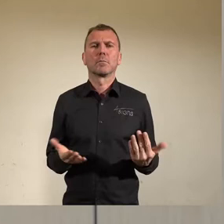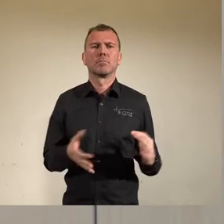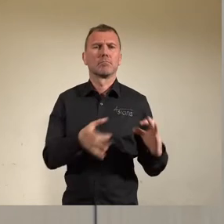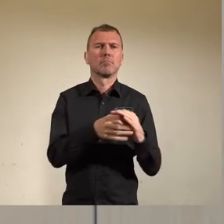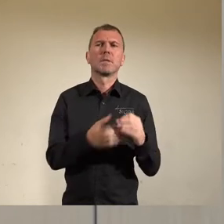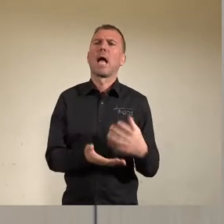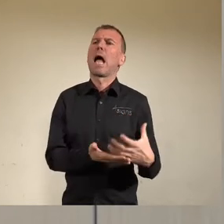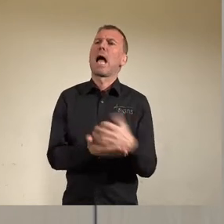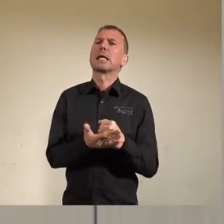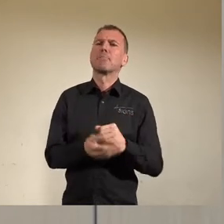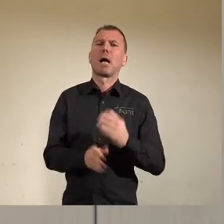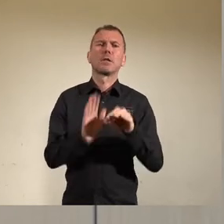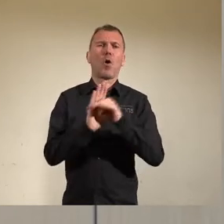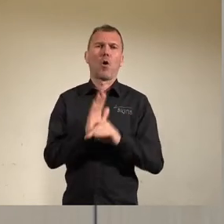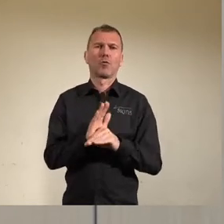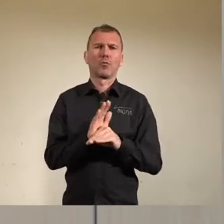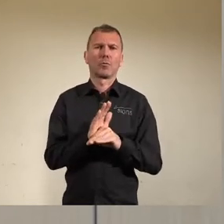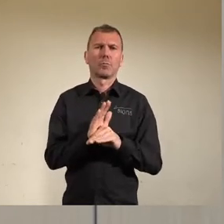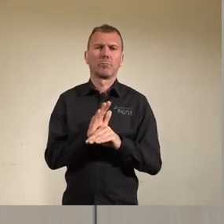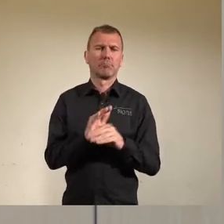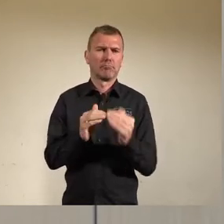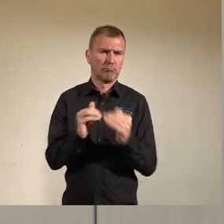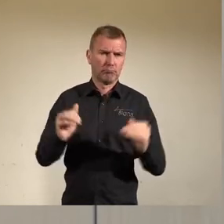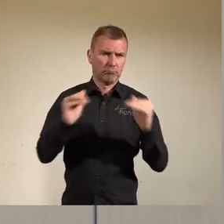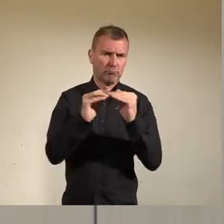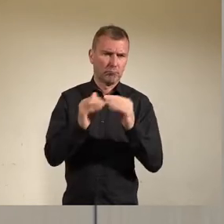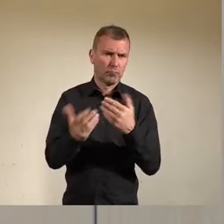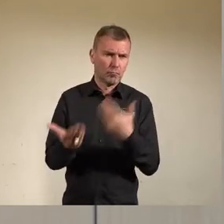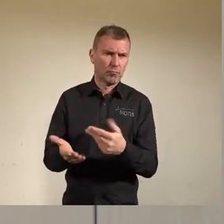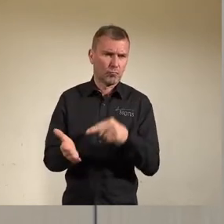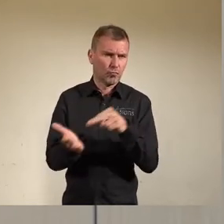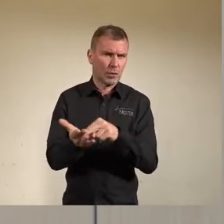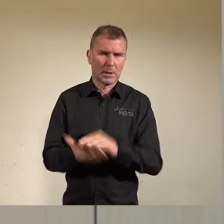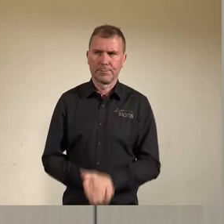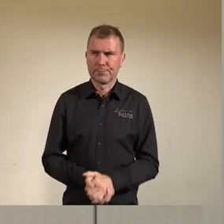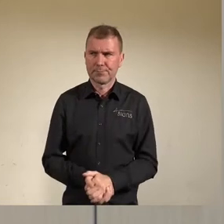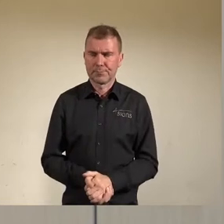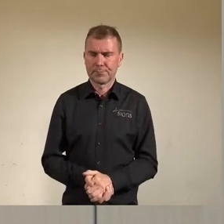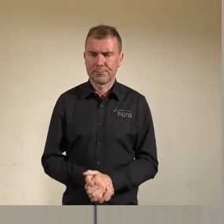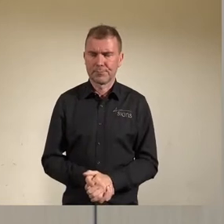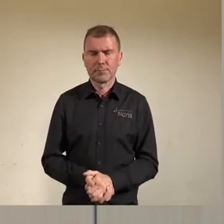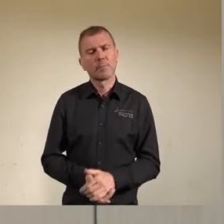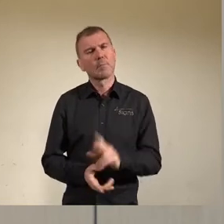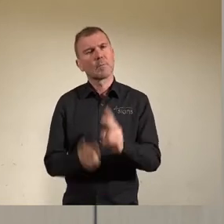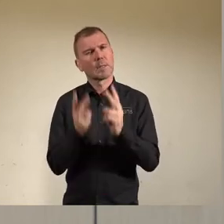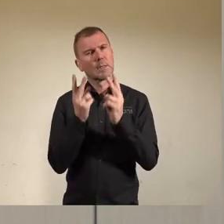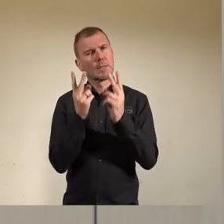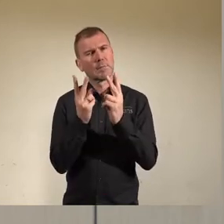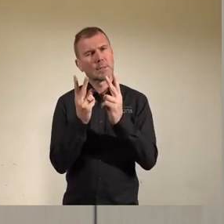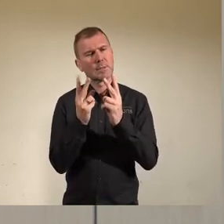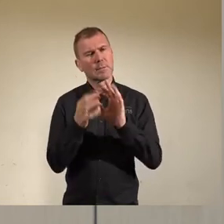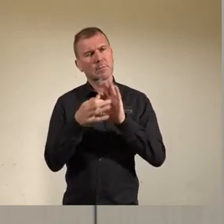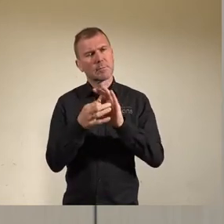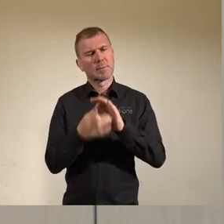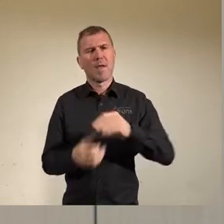der Gemeindeordnung, des Haushaltsrechts der Gemeindeordnung ableitet. Im Wesentlichen beruht